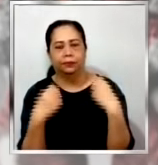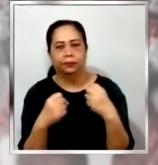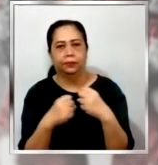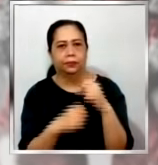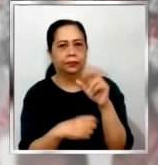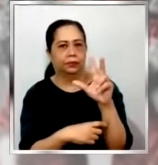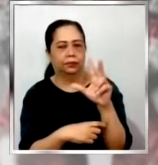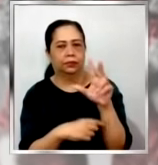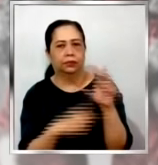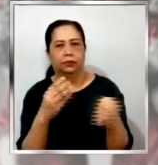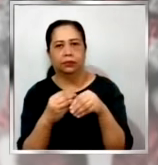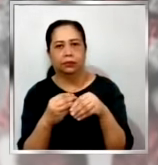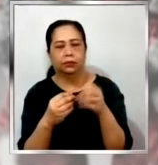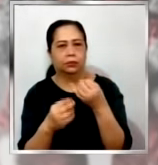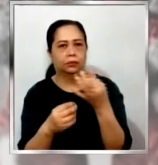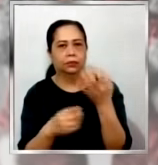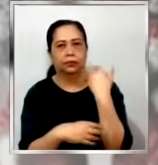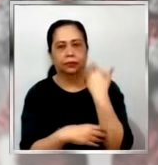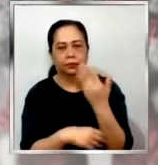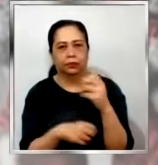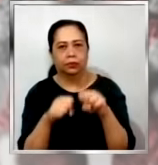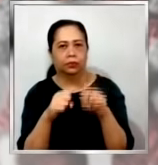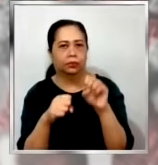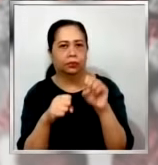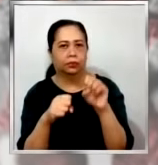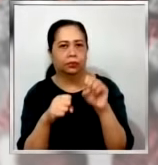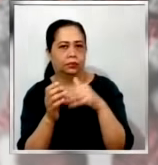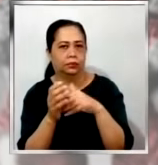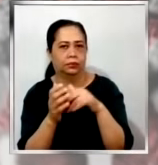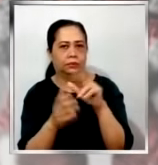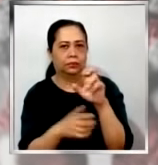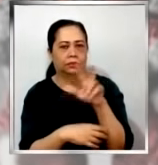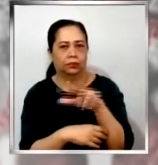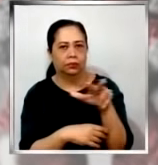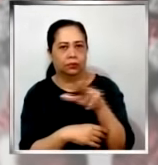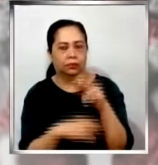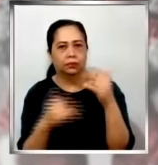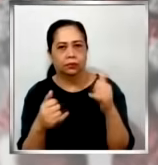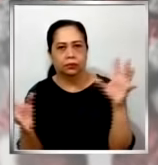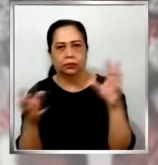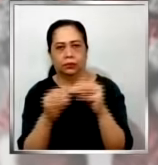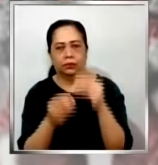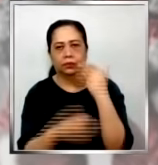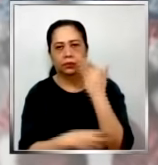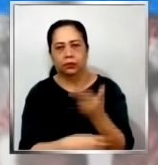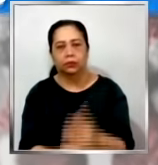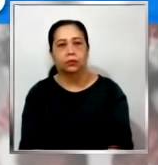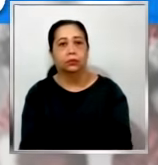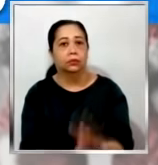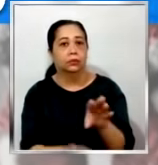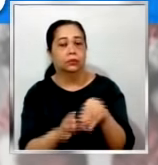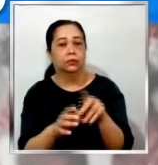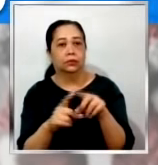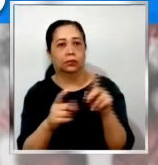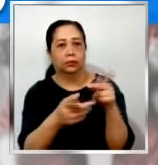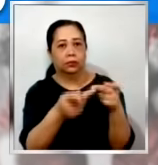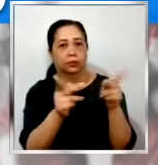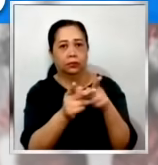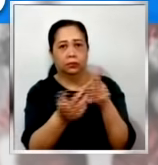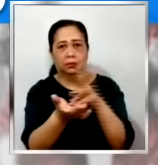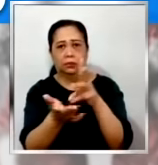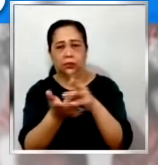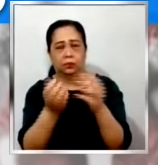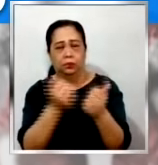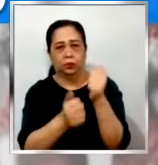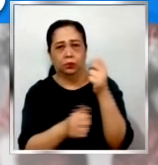sa mga namatay, kaya 8,733 na ang total deaths. Kabilang sa mga lugar na may pinakamaraming bagong kaso ang Quezon